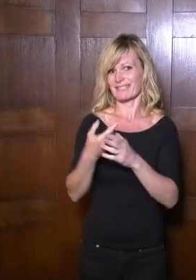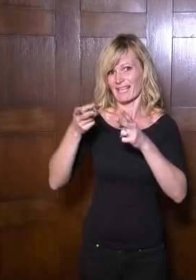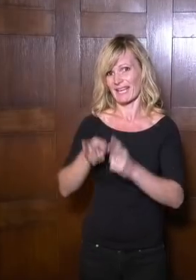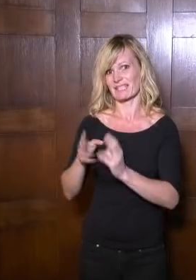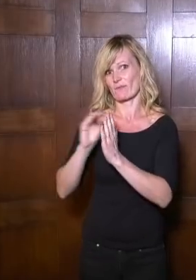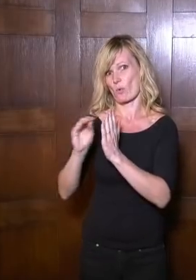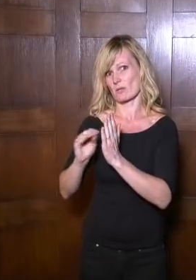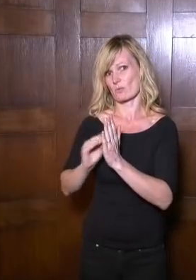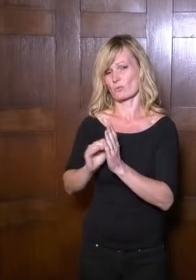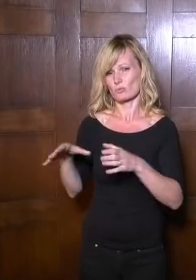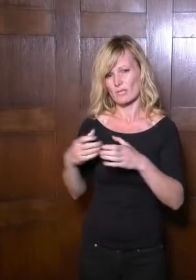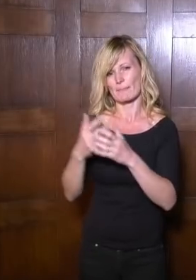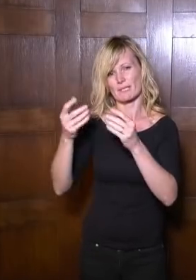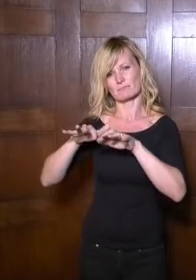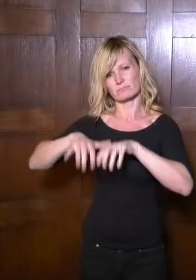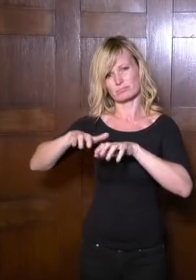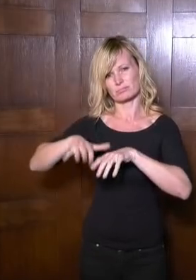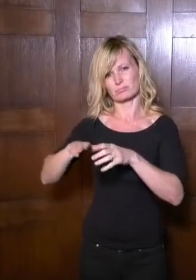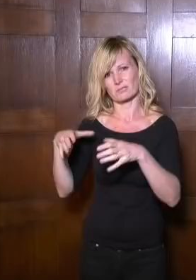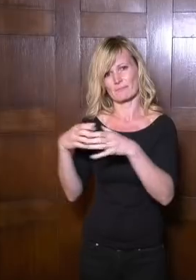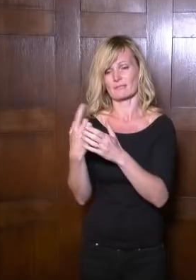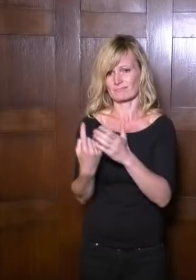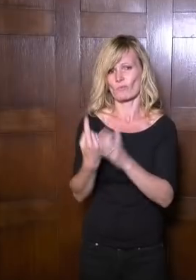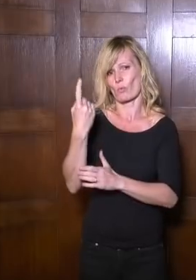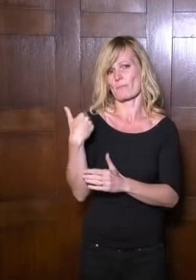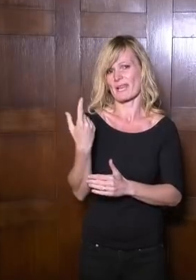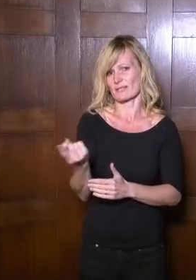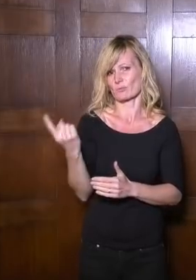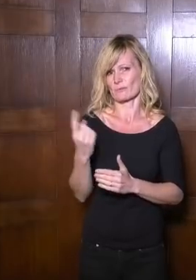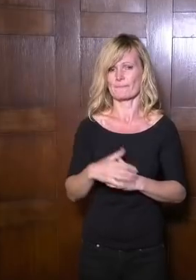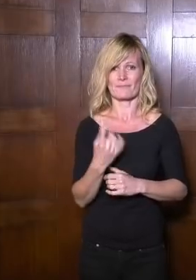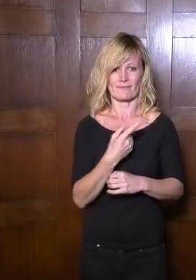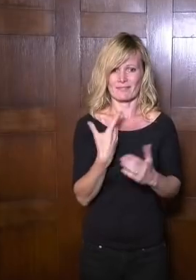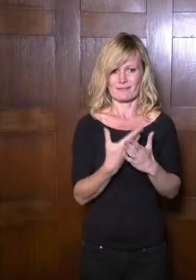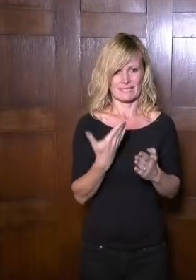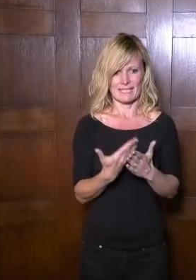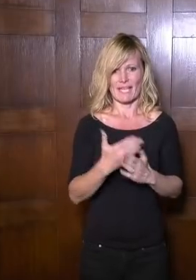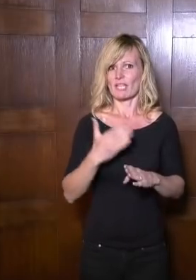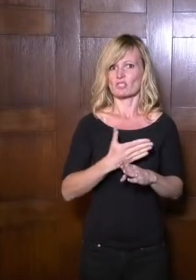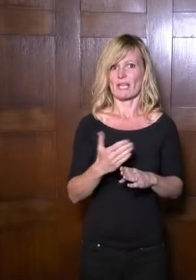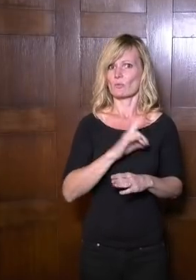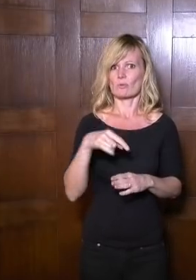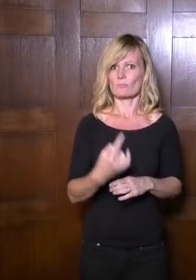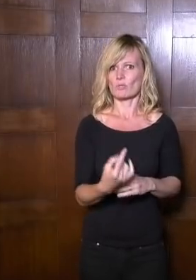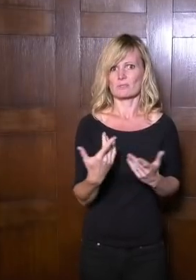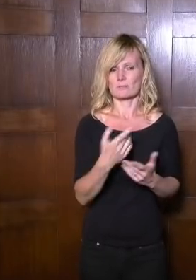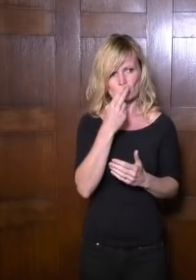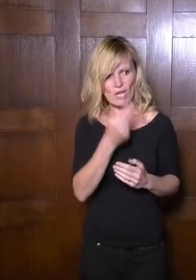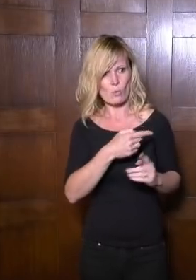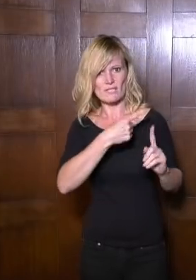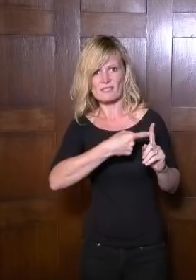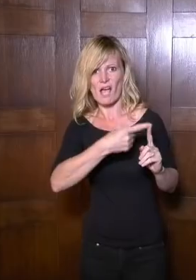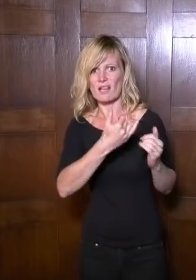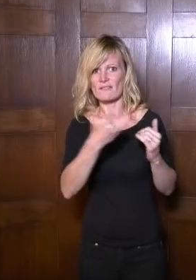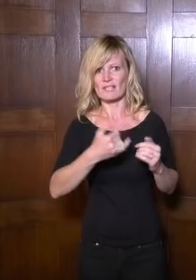uns gemeinsam dann auch erarbeitet haben, gewesen ist. Weil wir gesagt haben, wir können die Entscheidungen, die wir treffen, müssen wir sozusagen auch an den Zahlen,